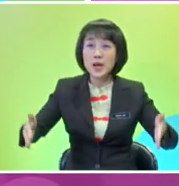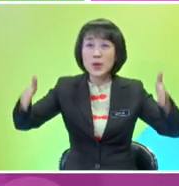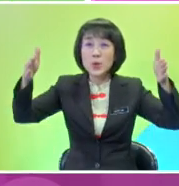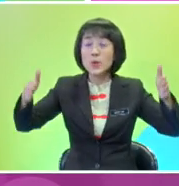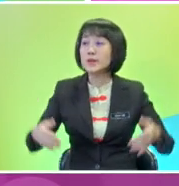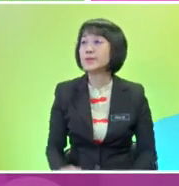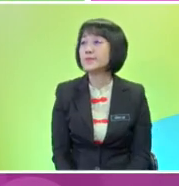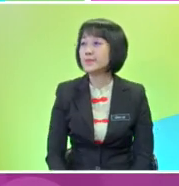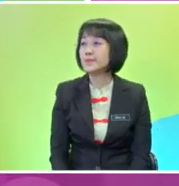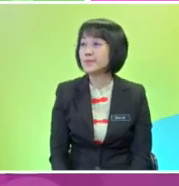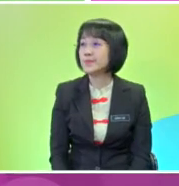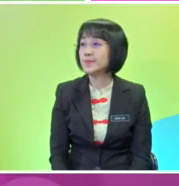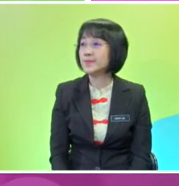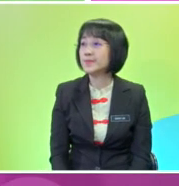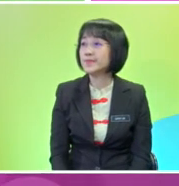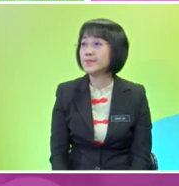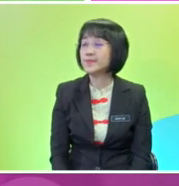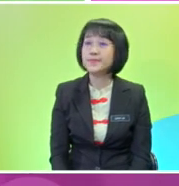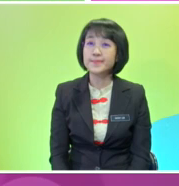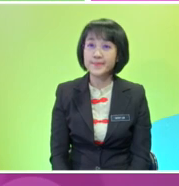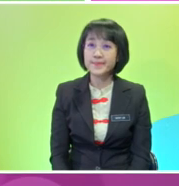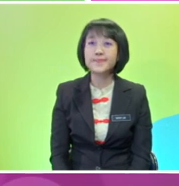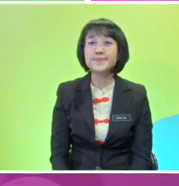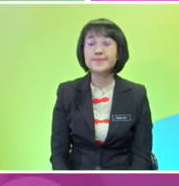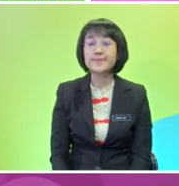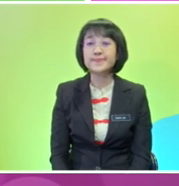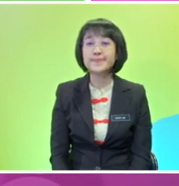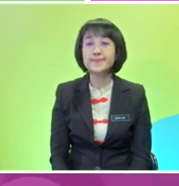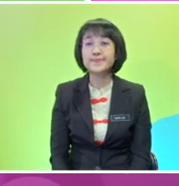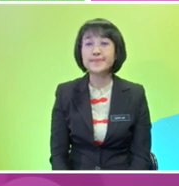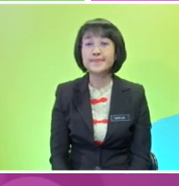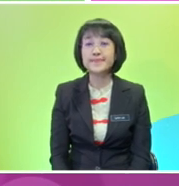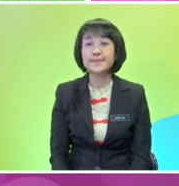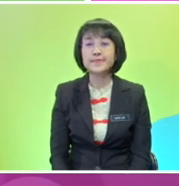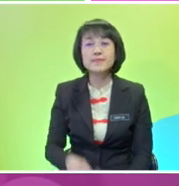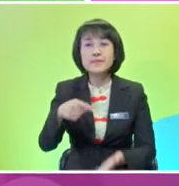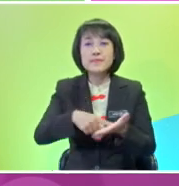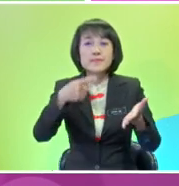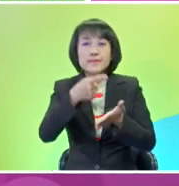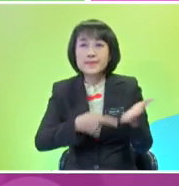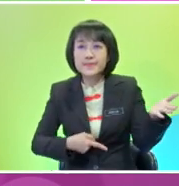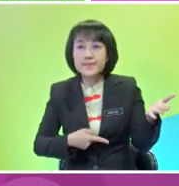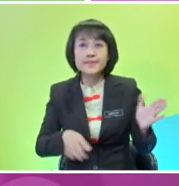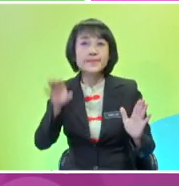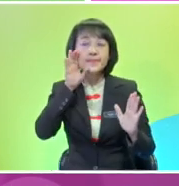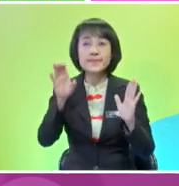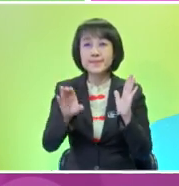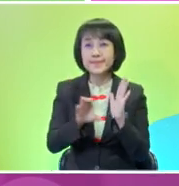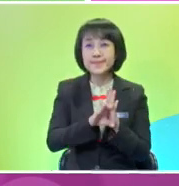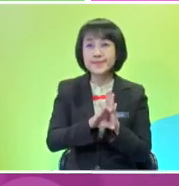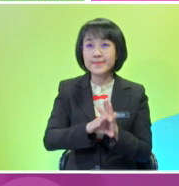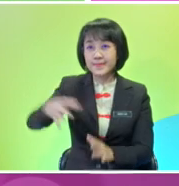haak baik kita tengok seterusnya Ha ini apa ni gambar